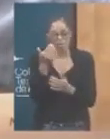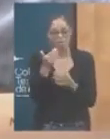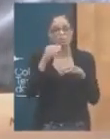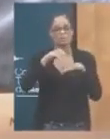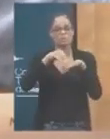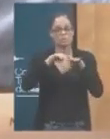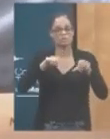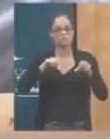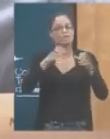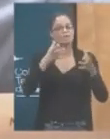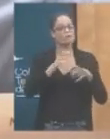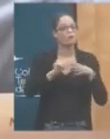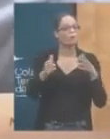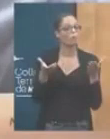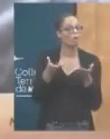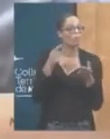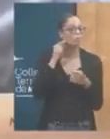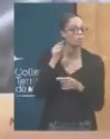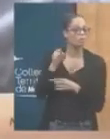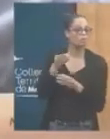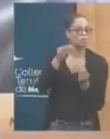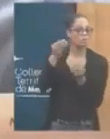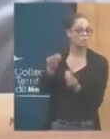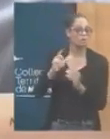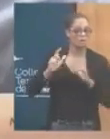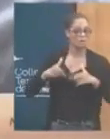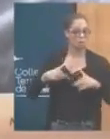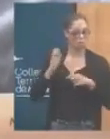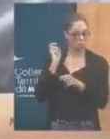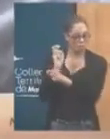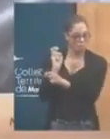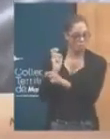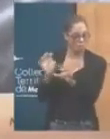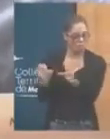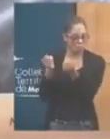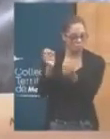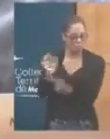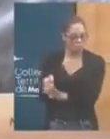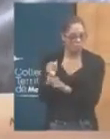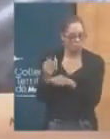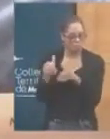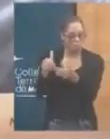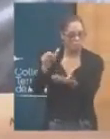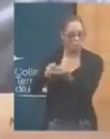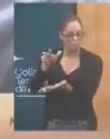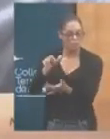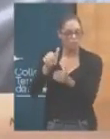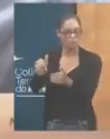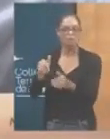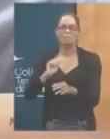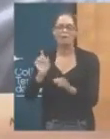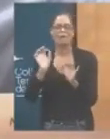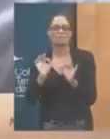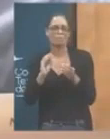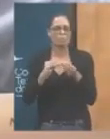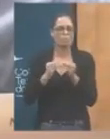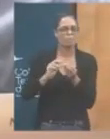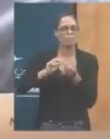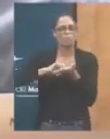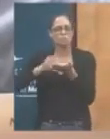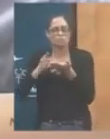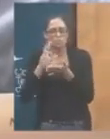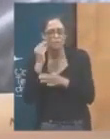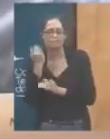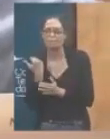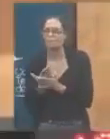l'exécutif compte prendre pour nous garantir que cette école sera sauvée et gardera l'agrément. Ça n'a rien à voir avec le problème de ressources humaines. Parce que